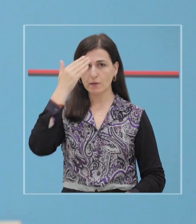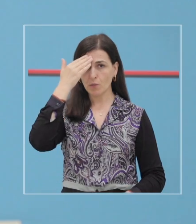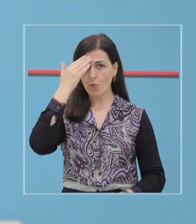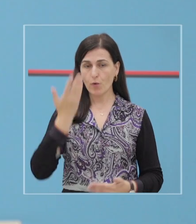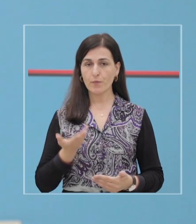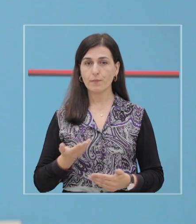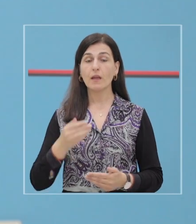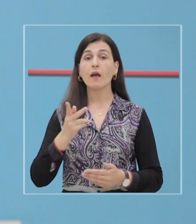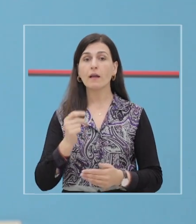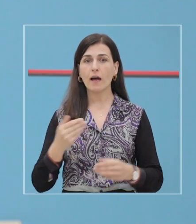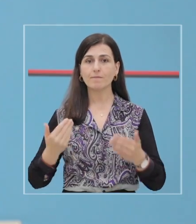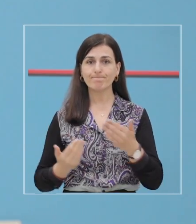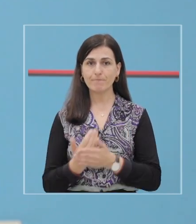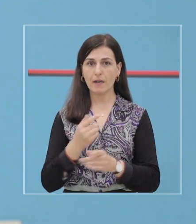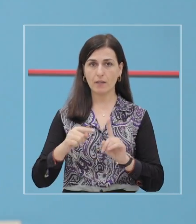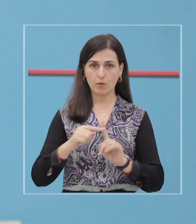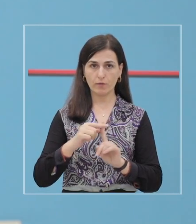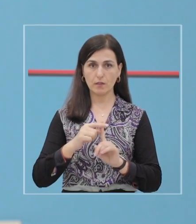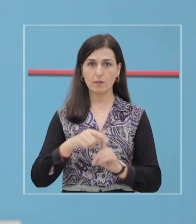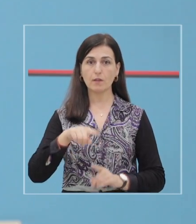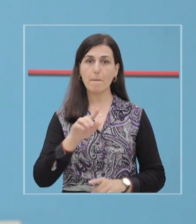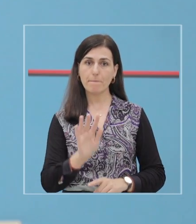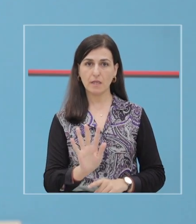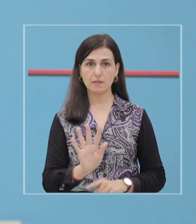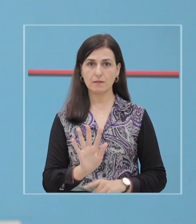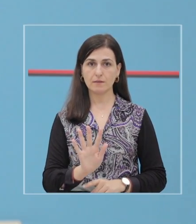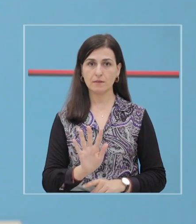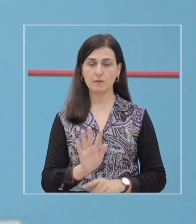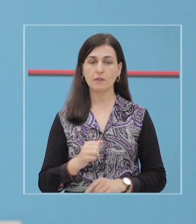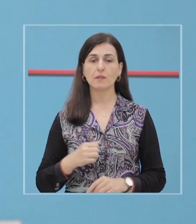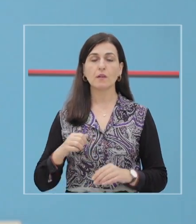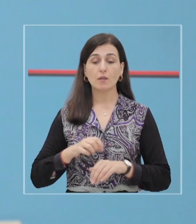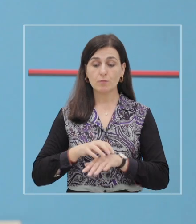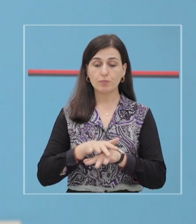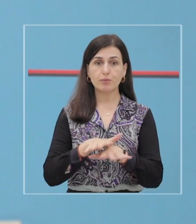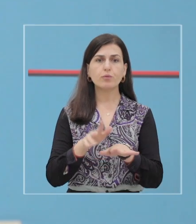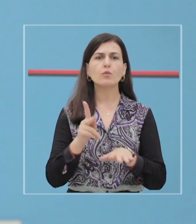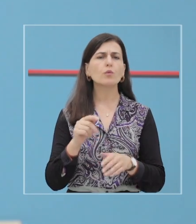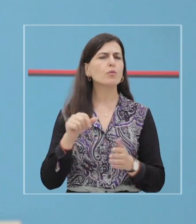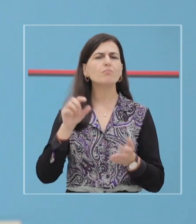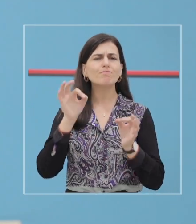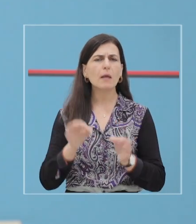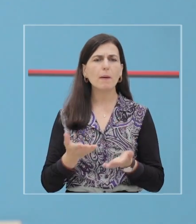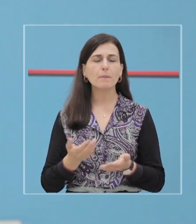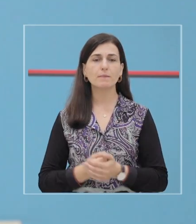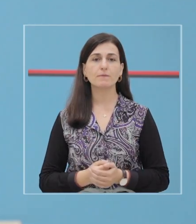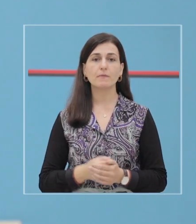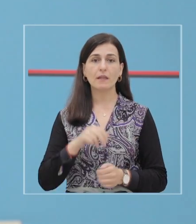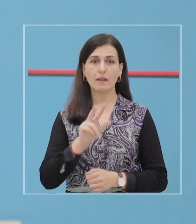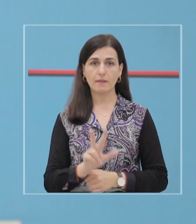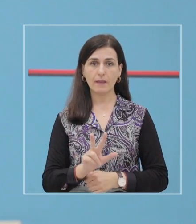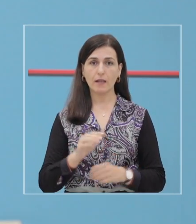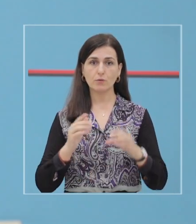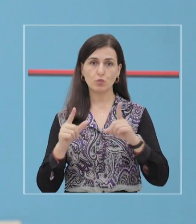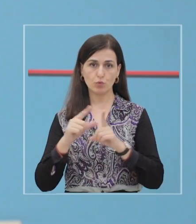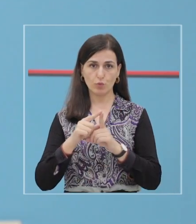qytetar si të dyshuar të prekur me COVID-19, dhe janë konfirmuar pozitiv 5 raste. Shpërndarja geografike e